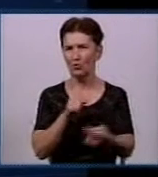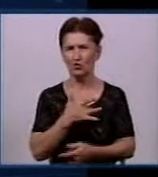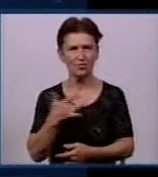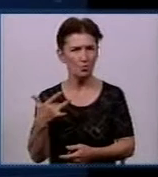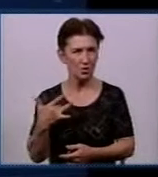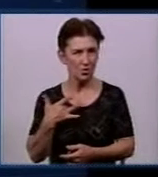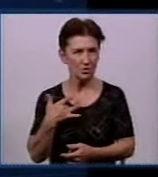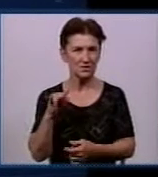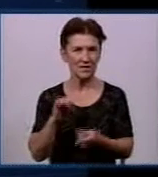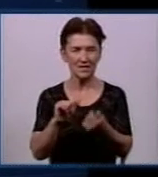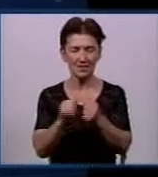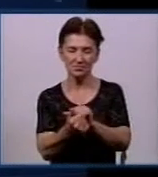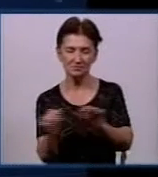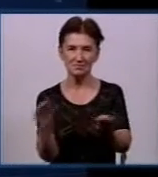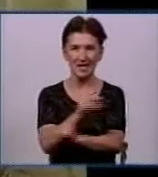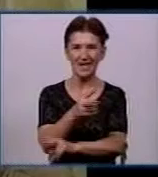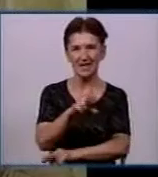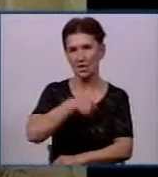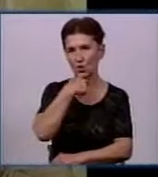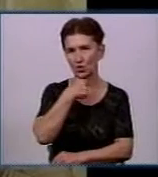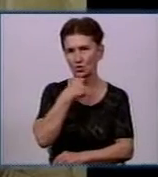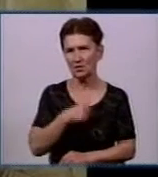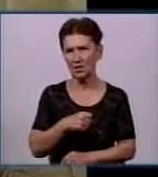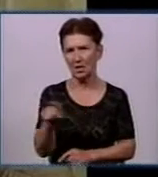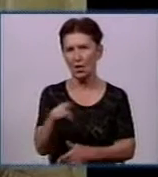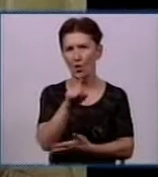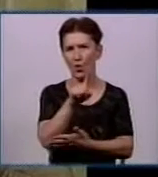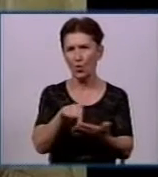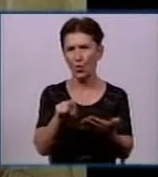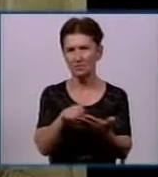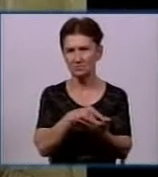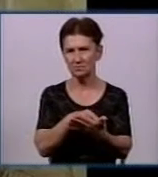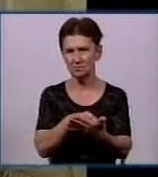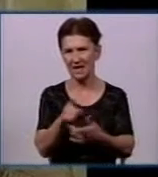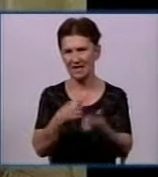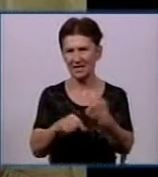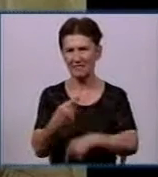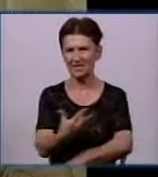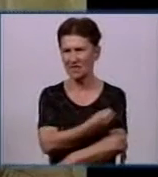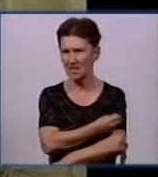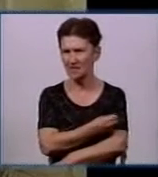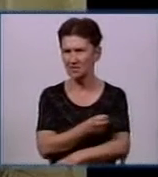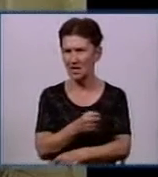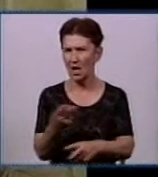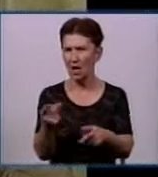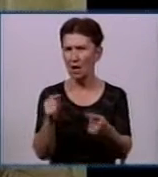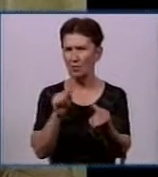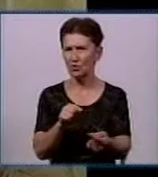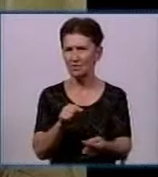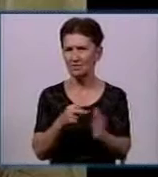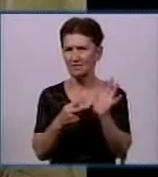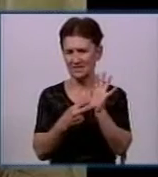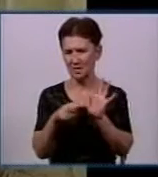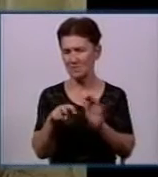туберкульозу і скоригували щеплення для дорослих. Відмінена ревакцинація дітей проти БЦЖ в 7 років,